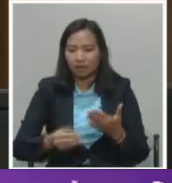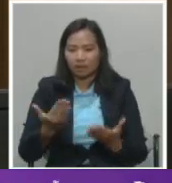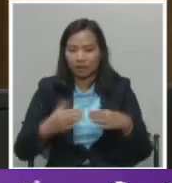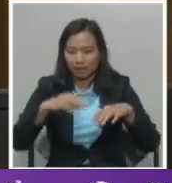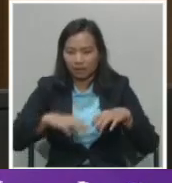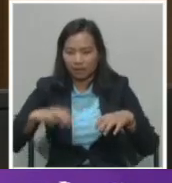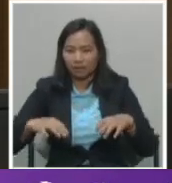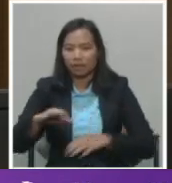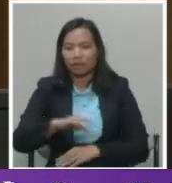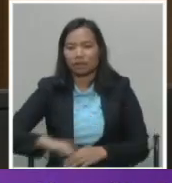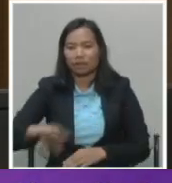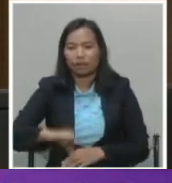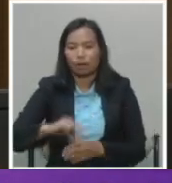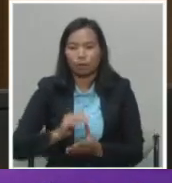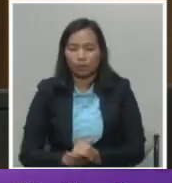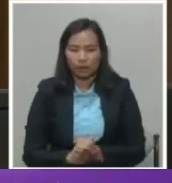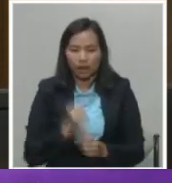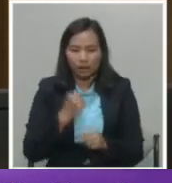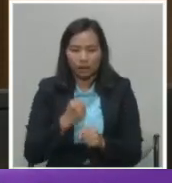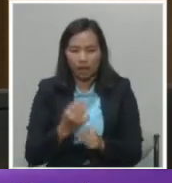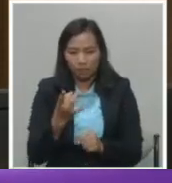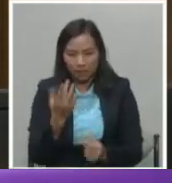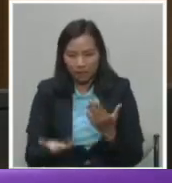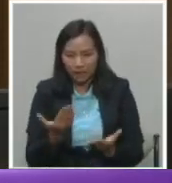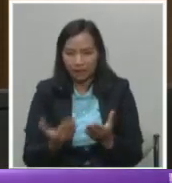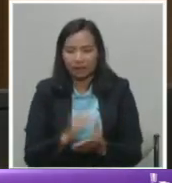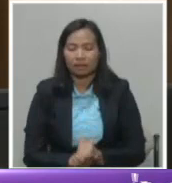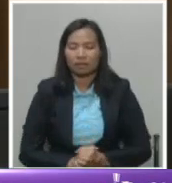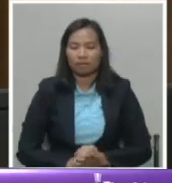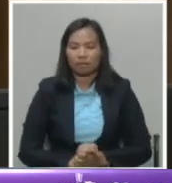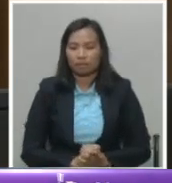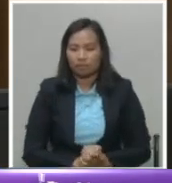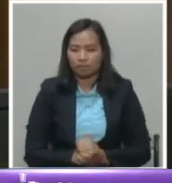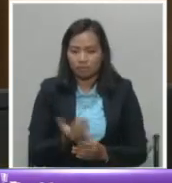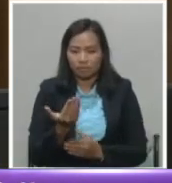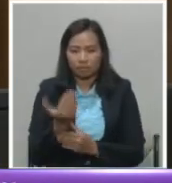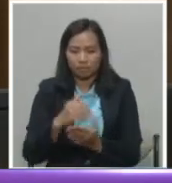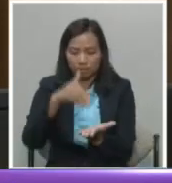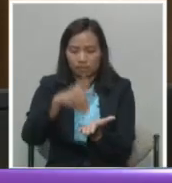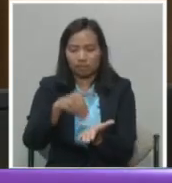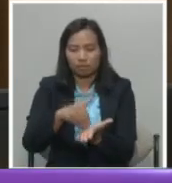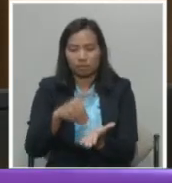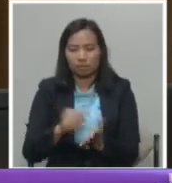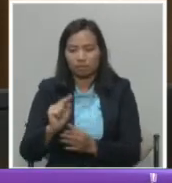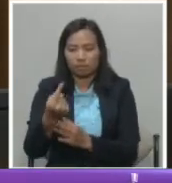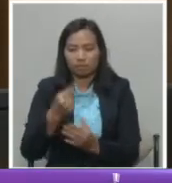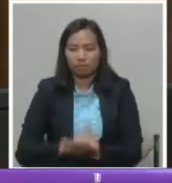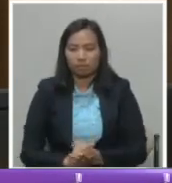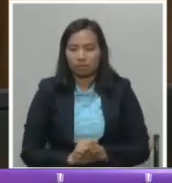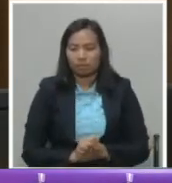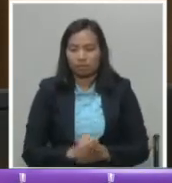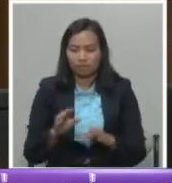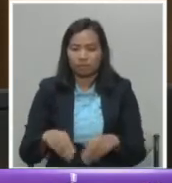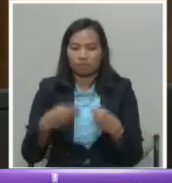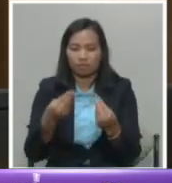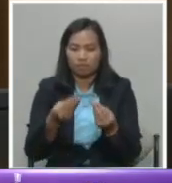มาเนี่ยทั้งหมดไม่ใช่ว่าจะไปทำอะไรก็ได้นะต้องกลับเข้ามาตรงนี้แล้วจะเข้ามากองกลางนี้ใหม่แล้วกองกลางนี้ก็จะเอาไป